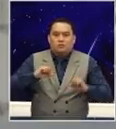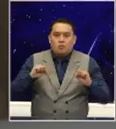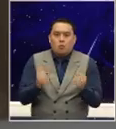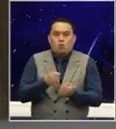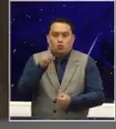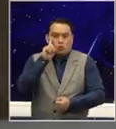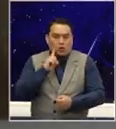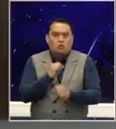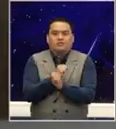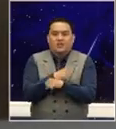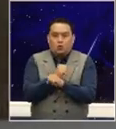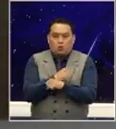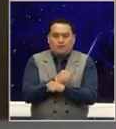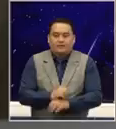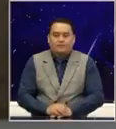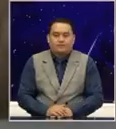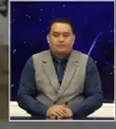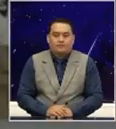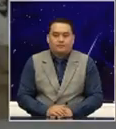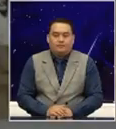удалось и верблюдов.